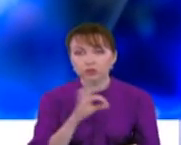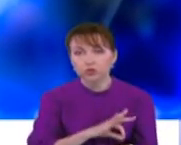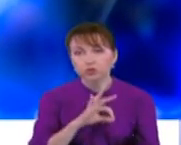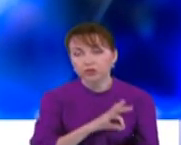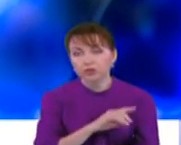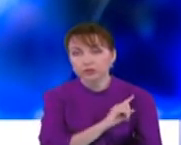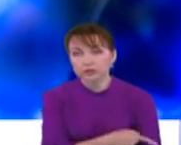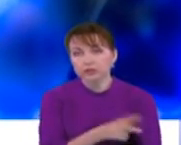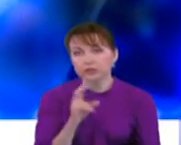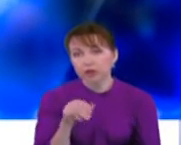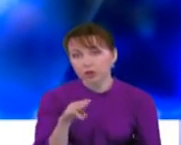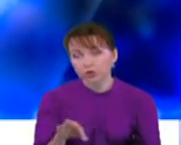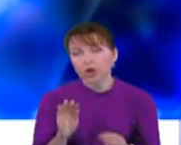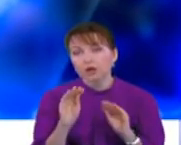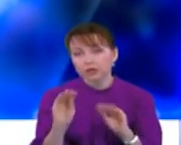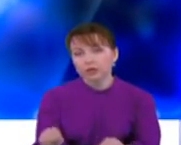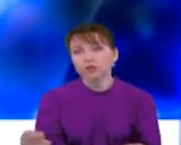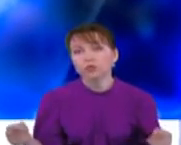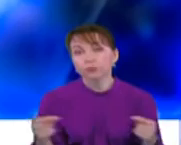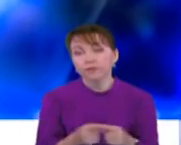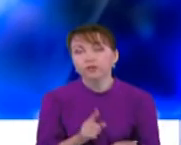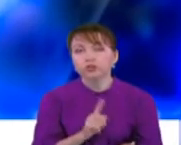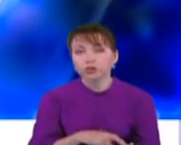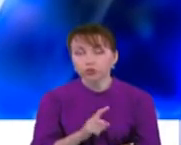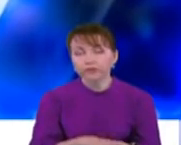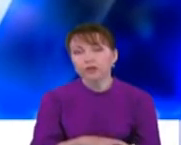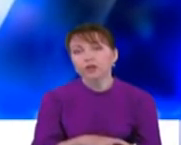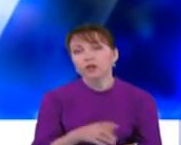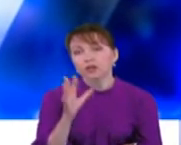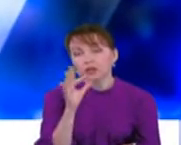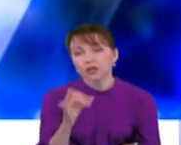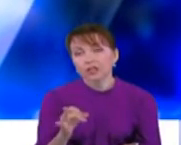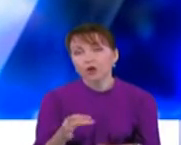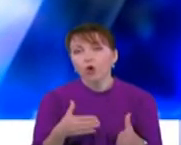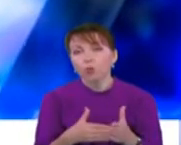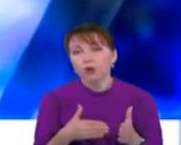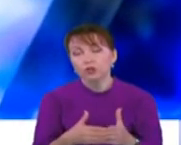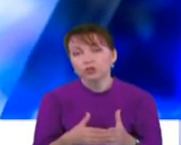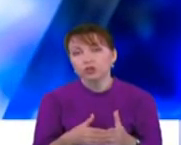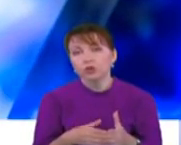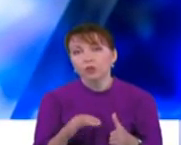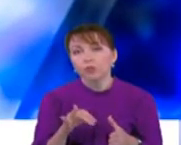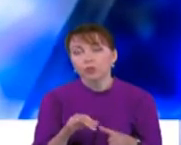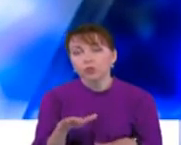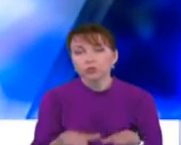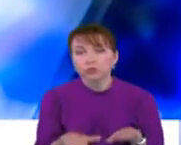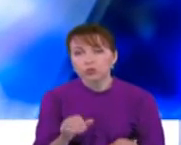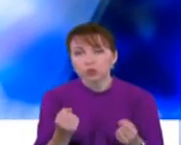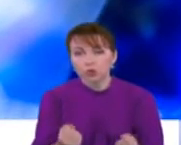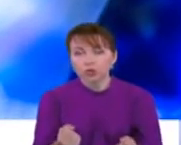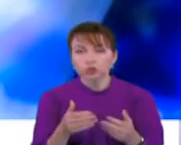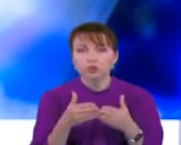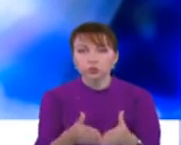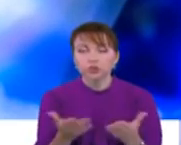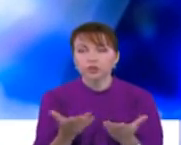НАТО накладує певні і часові, і в тому числі обмеження по водотонажності суден, які